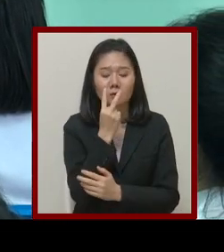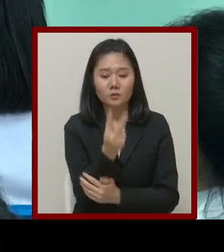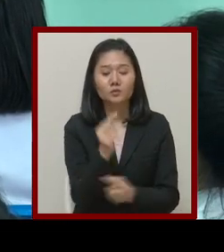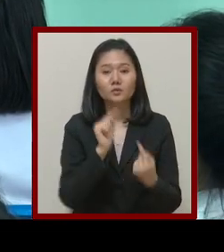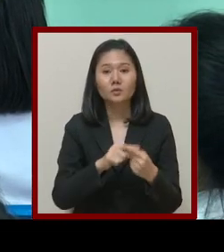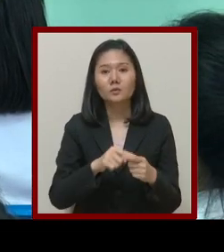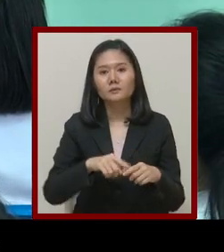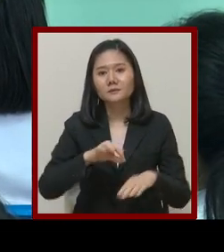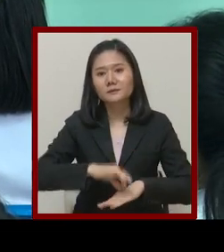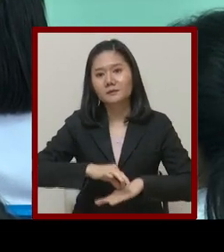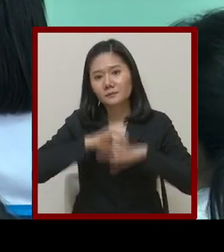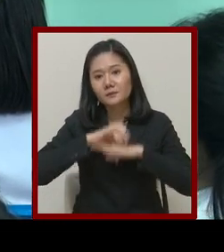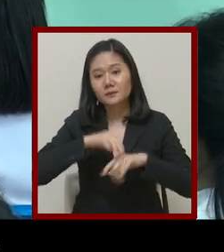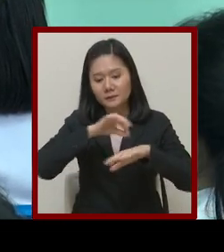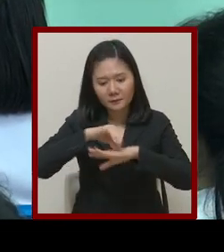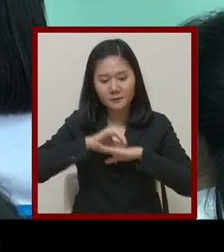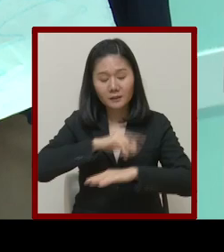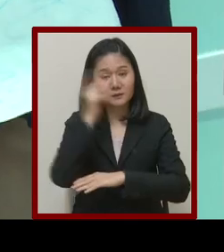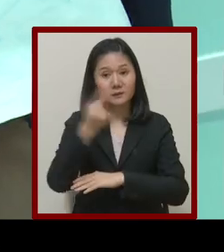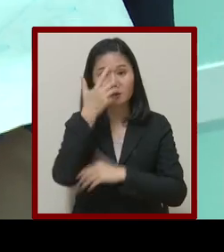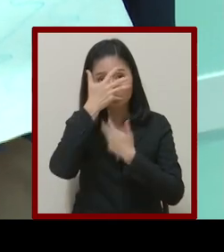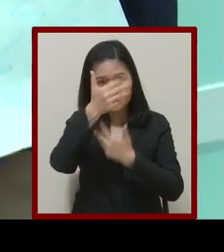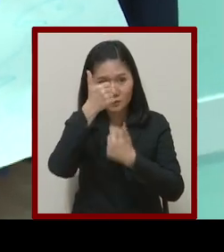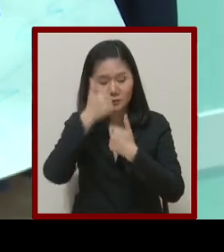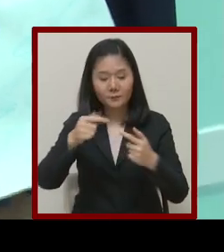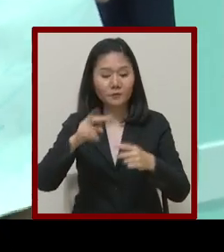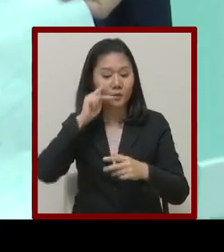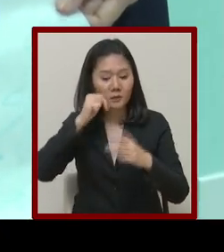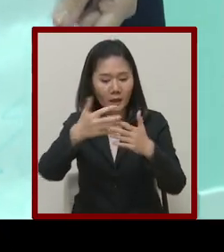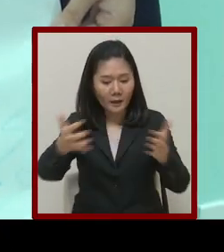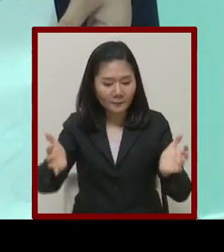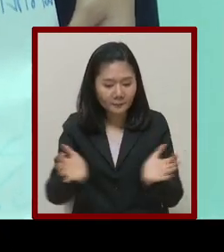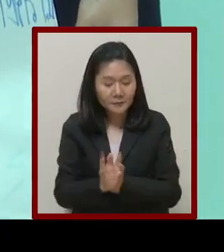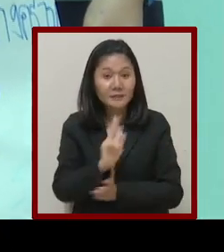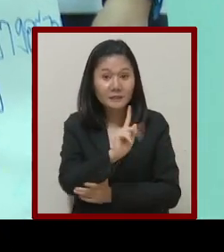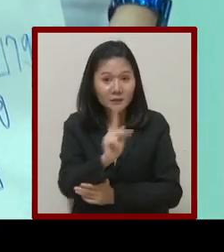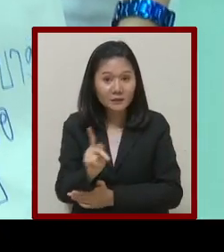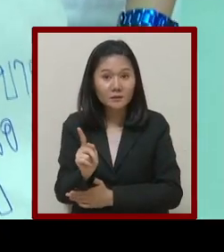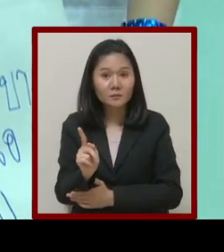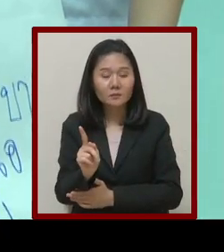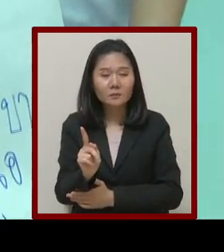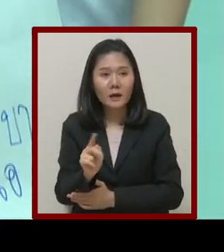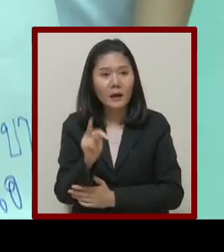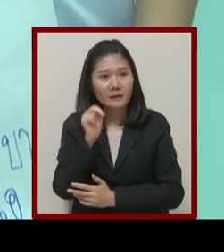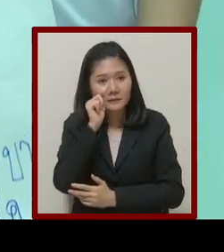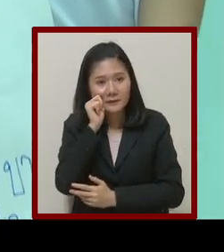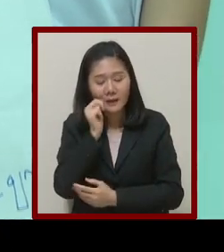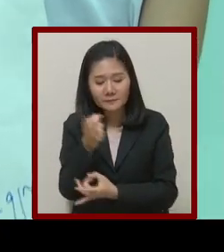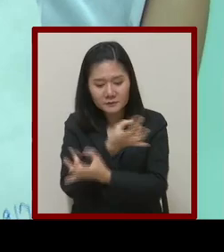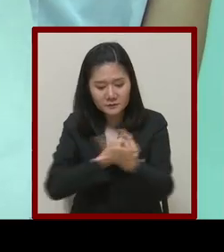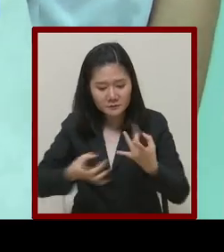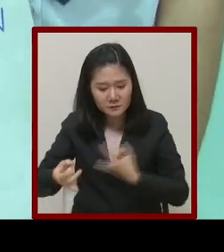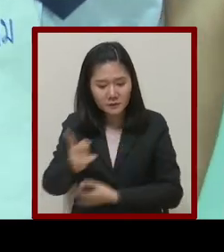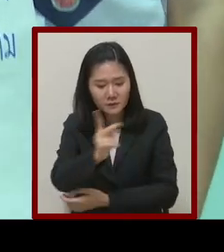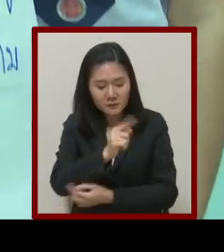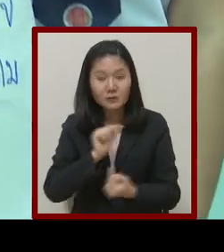ในบริเวณที่มีจุดท่องเที่ยวที่น่าสนใจคือสระมรกตค่ะซึ่งเป็นสระน้ำที่ใสมีมรก